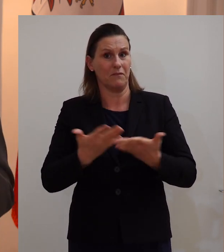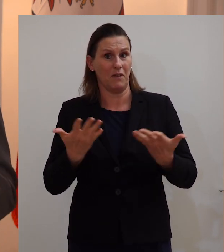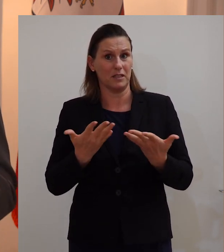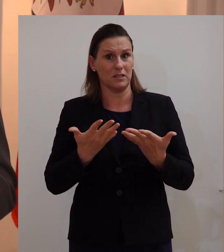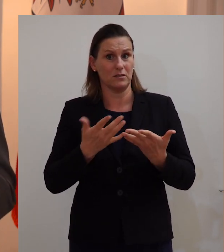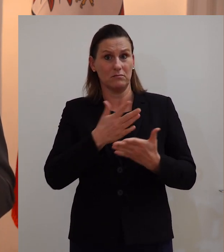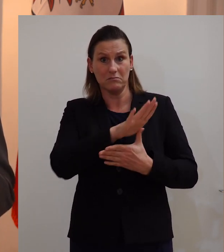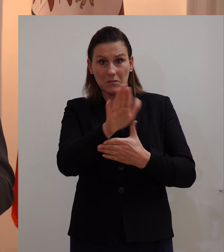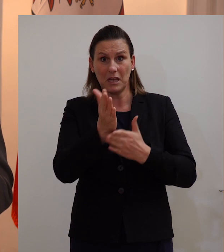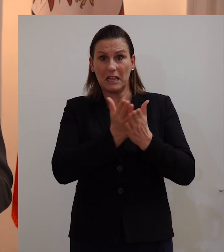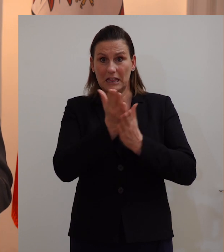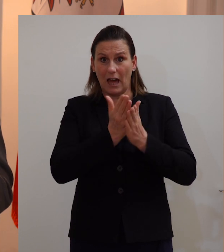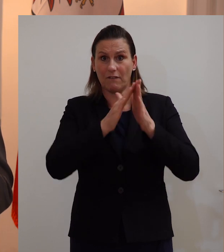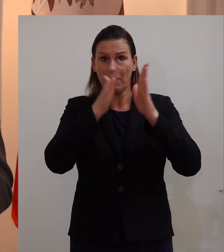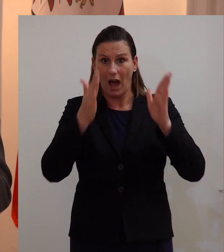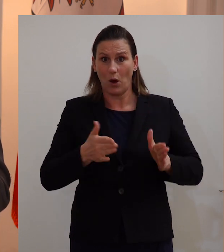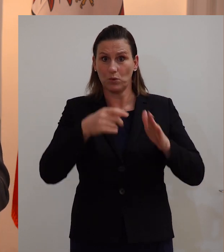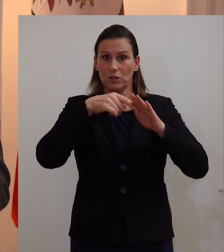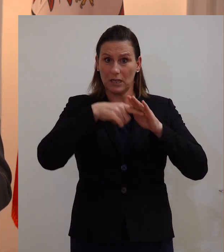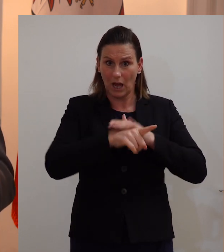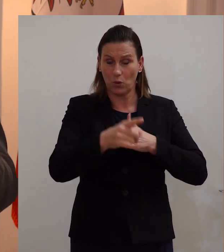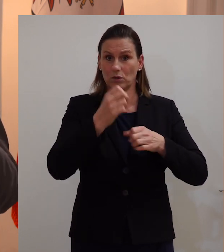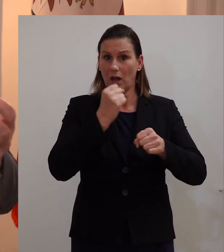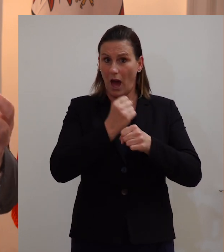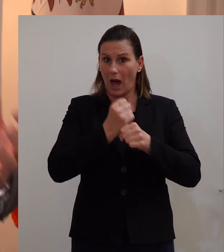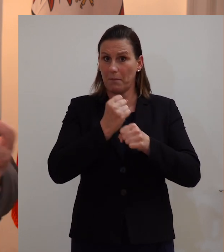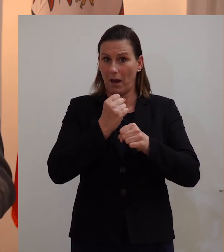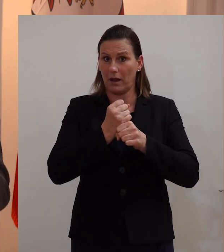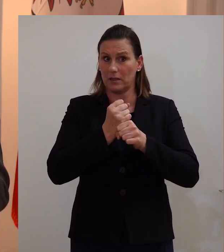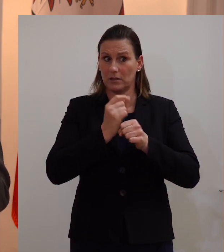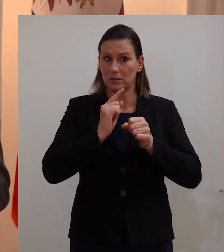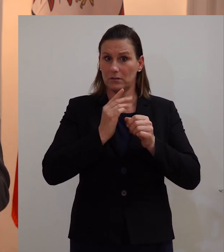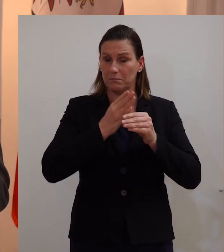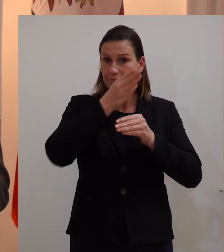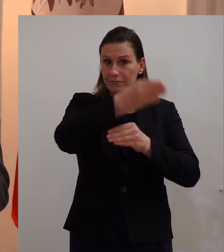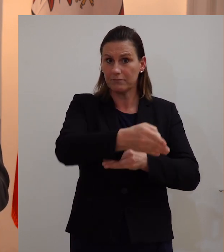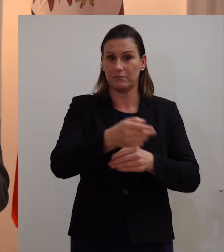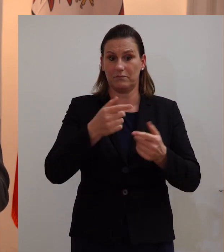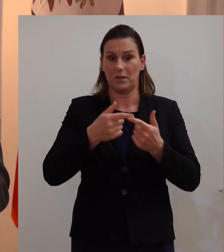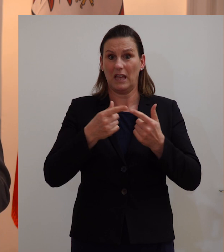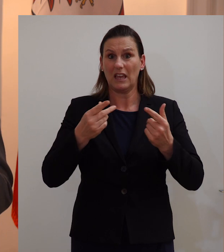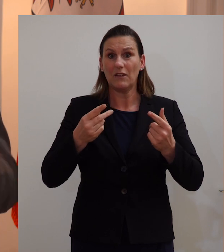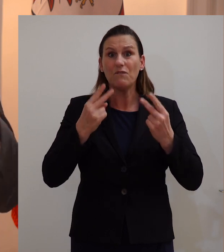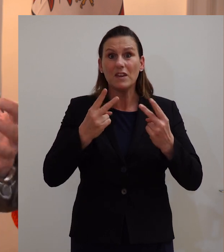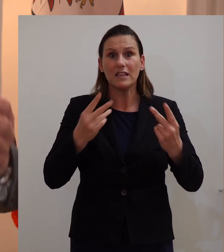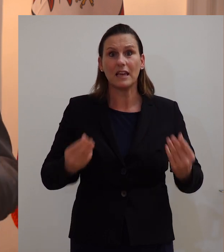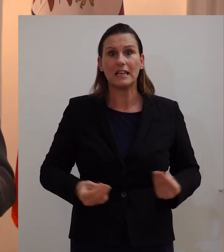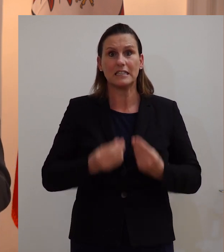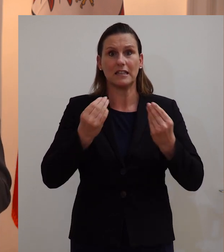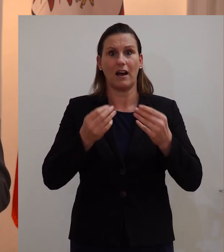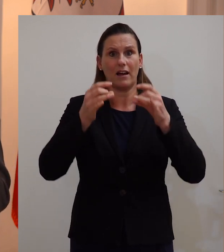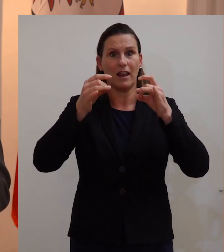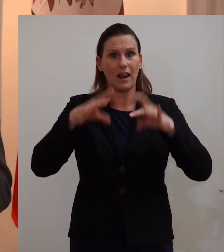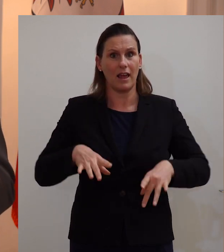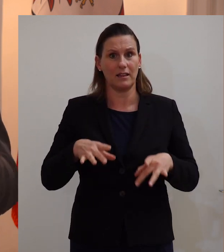Haus verlassen, um zur Arbeit zu gehen, dringend notwendige Erledigungen zu machen, anderen Menschen